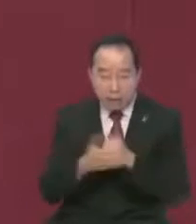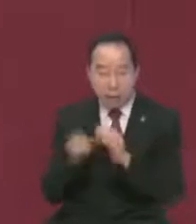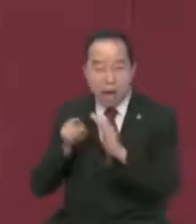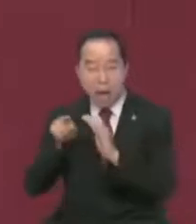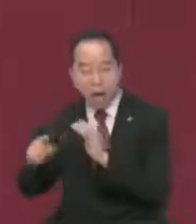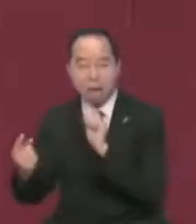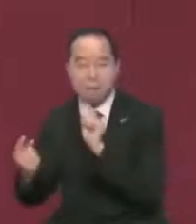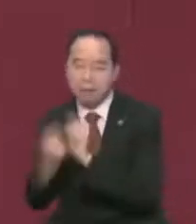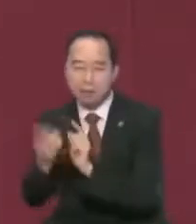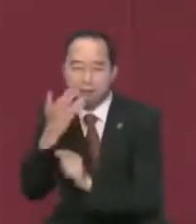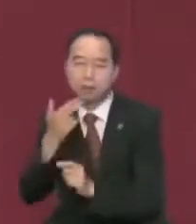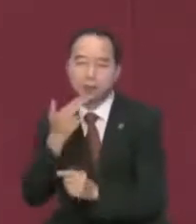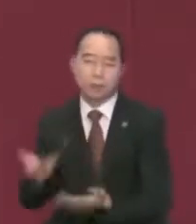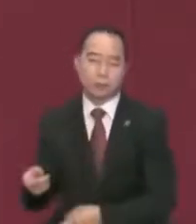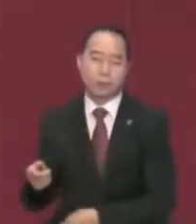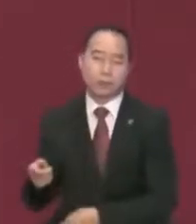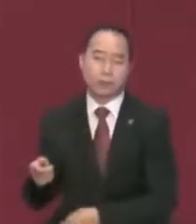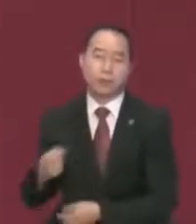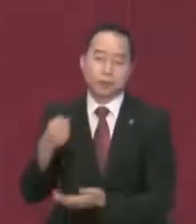답답하고 안타깝습니다.